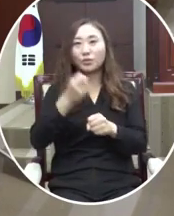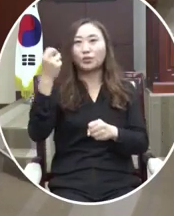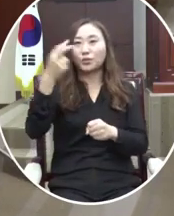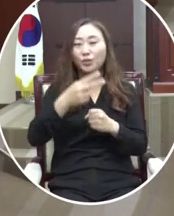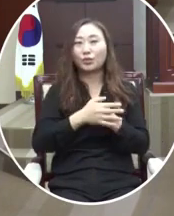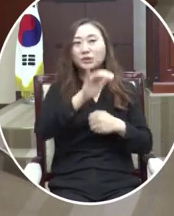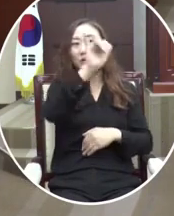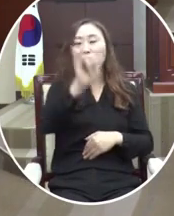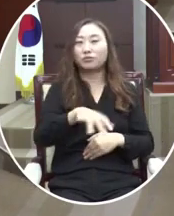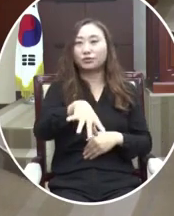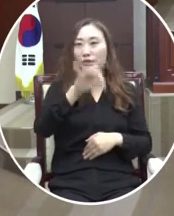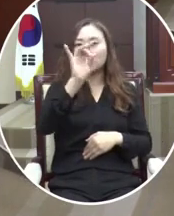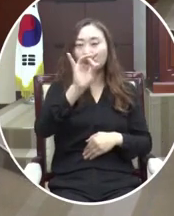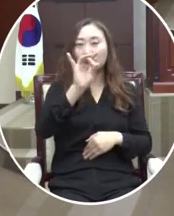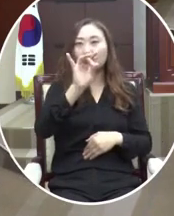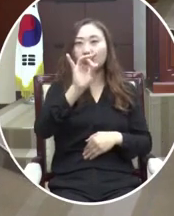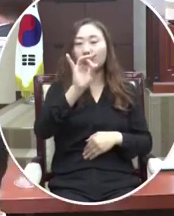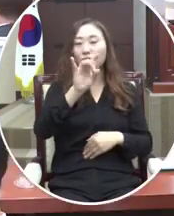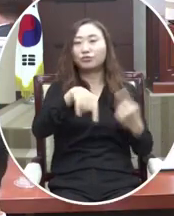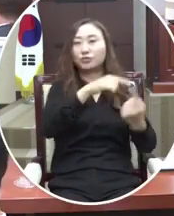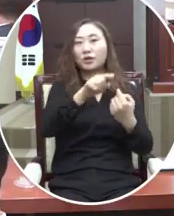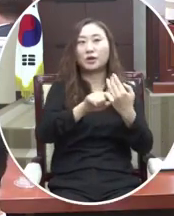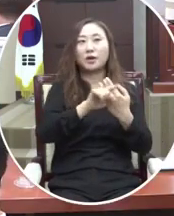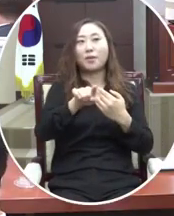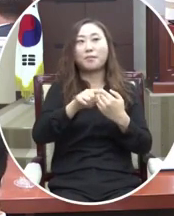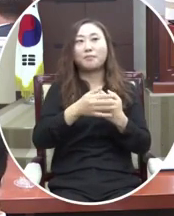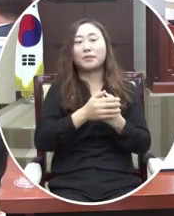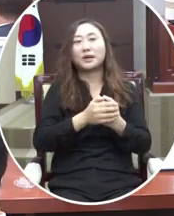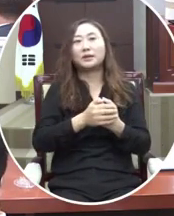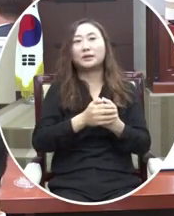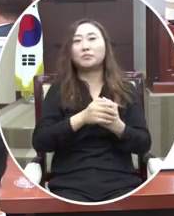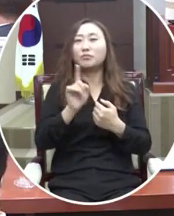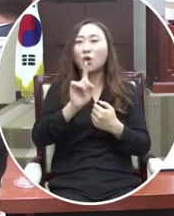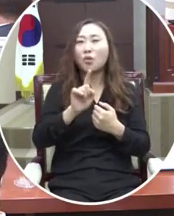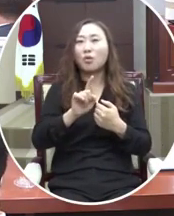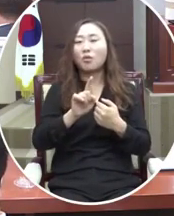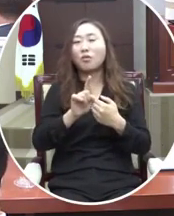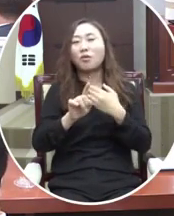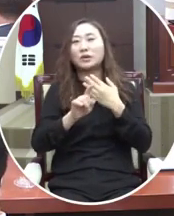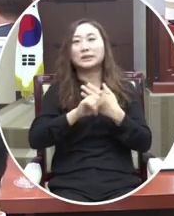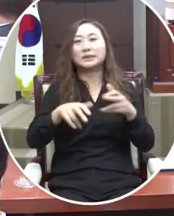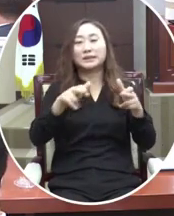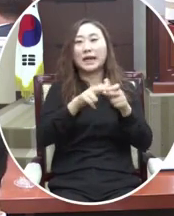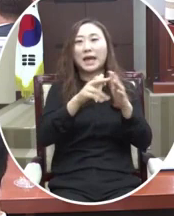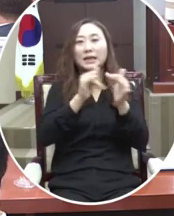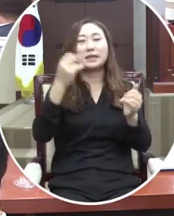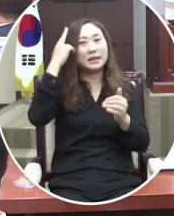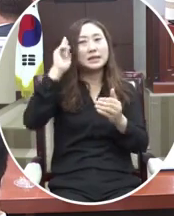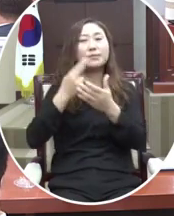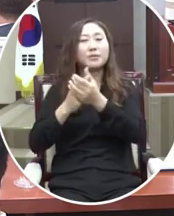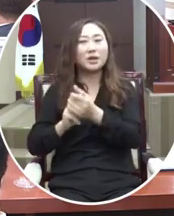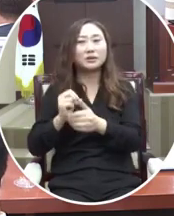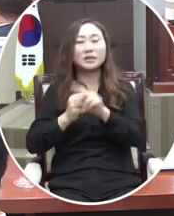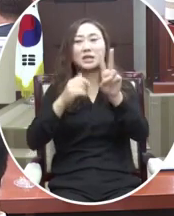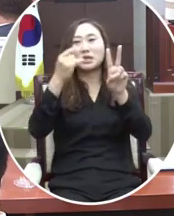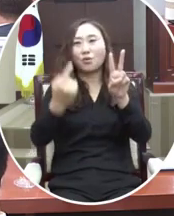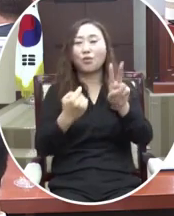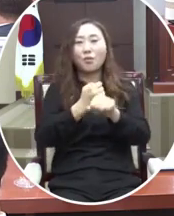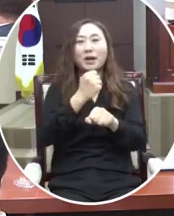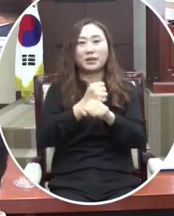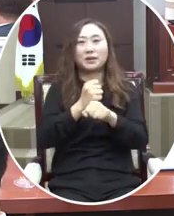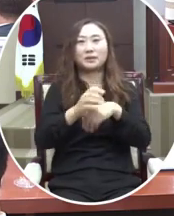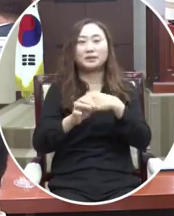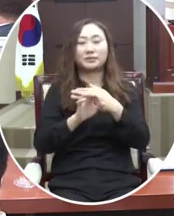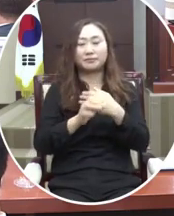높이고 전국 최초로 운영에 폭발적 호을 얻은 장애인 친미 를 1호점에 이어 2호점까지 운영해